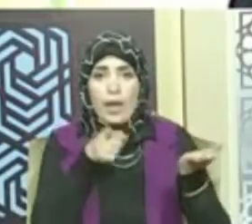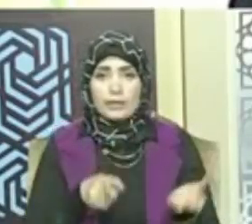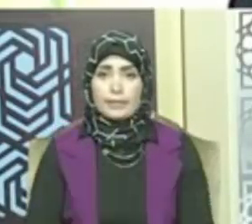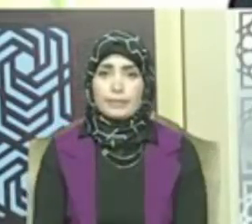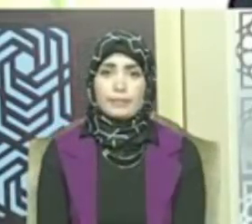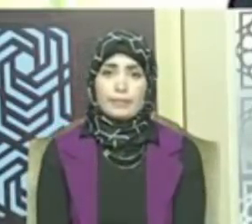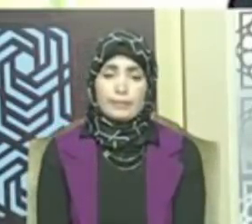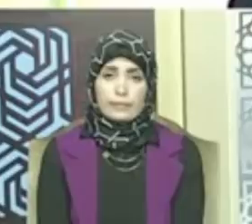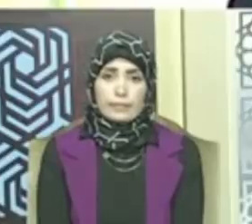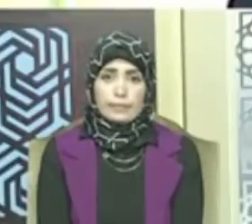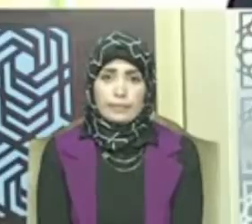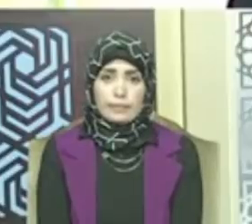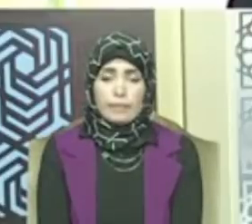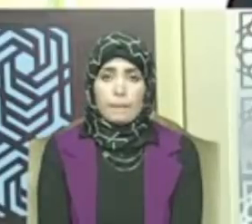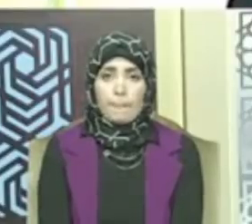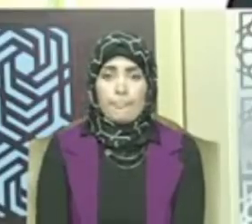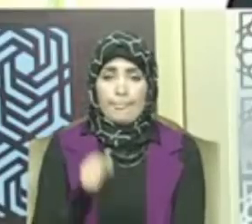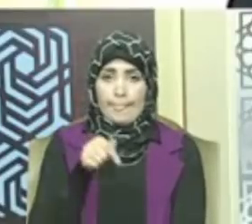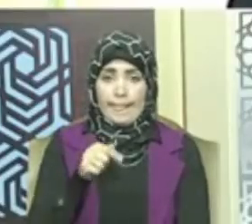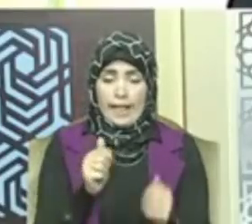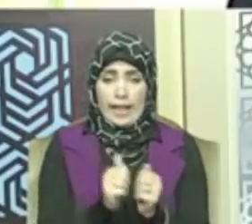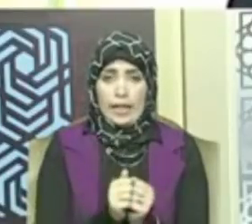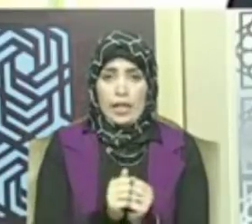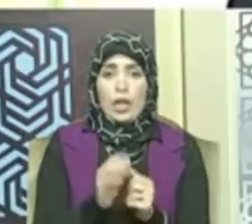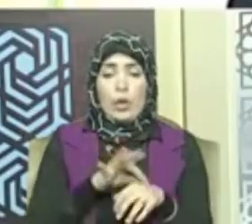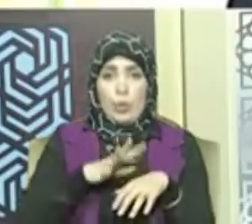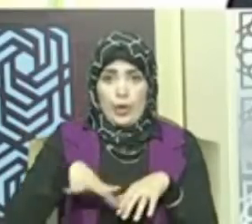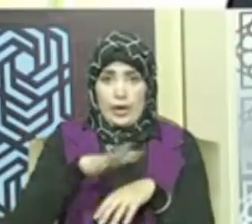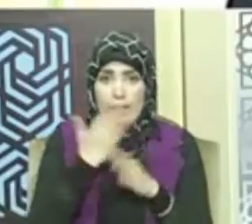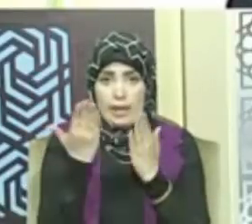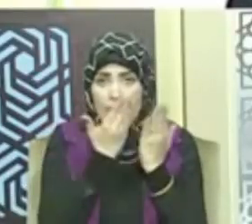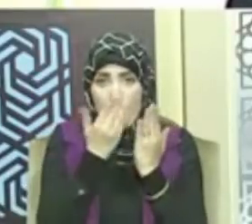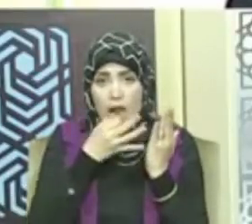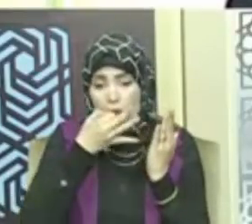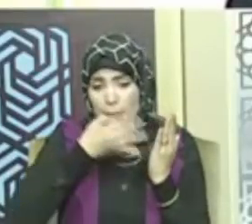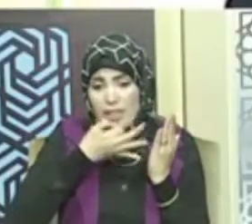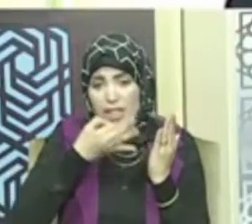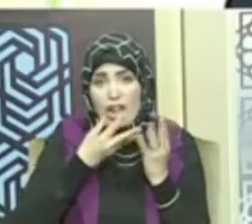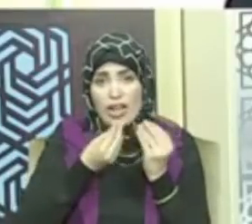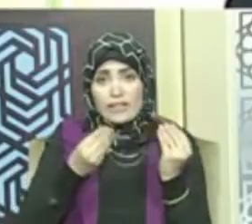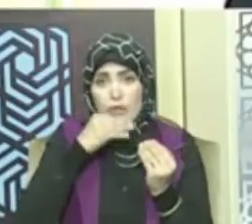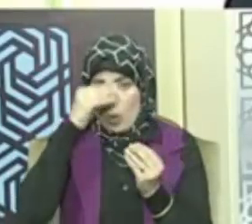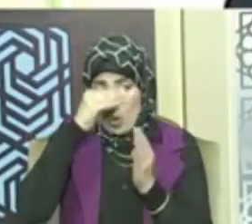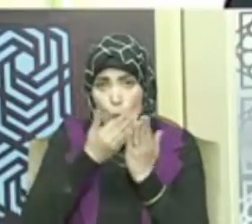القيامة. وأهل القرآن هم أهل الله